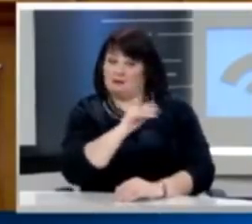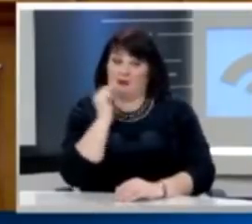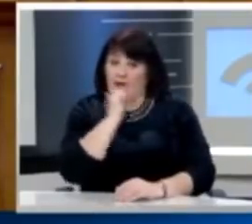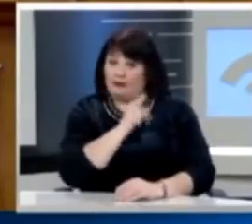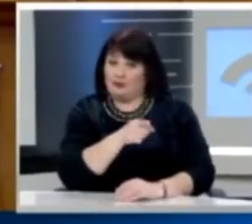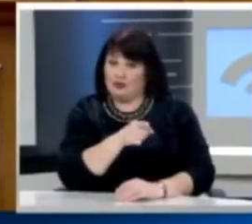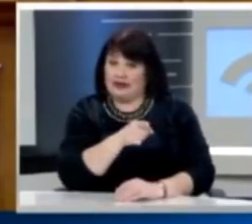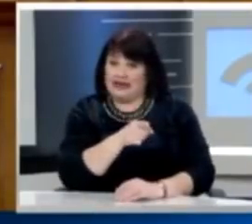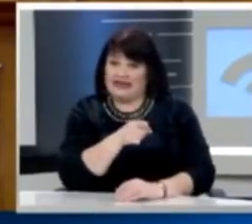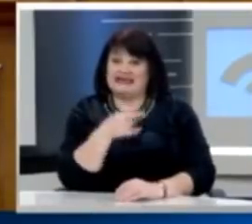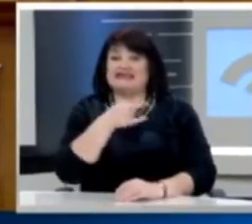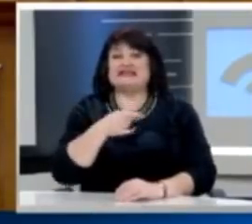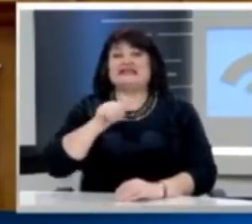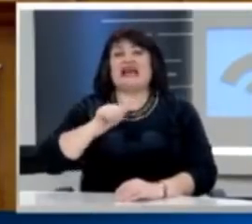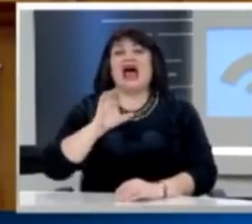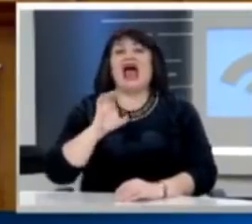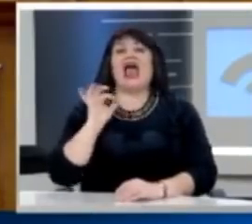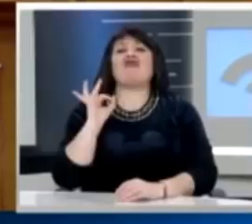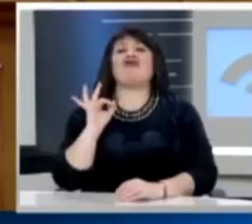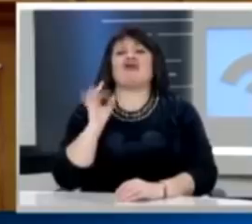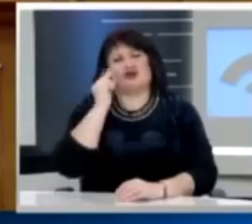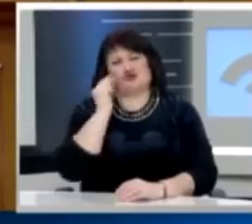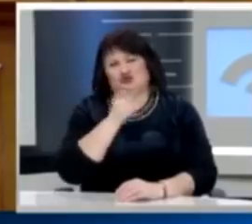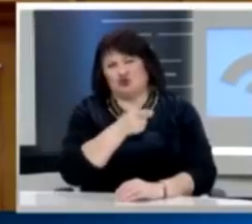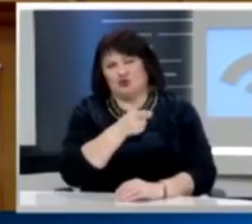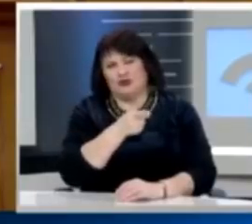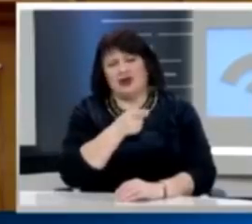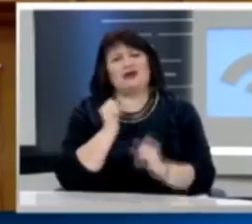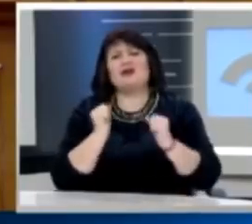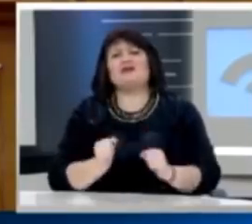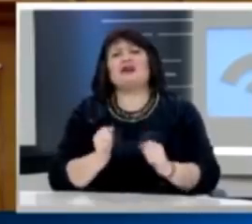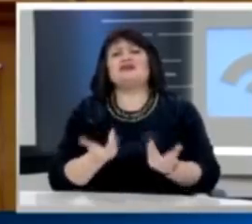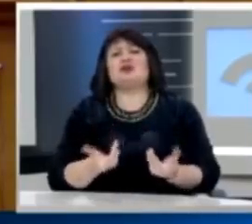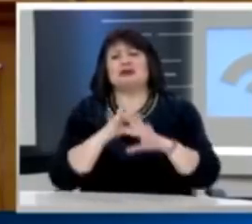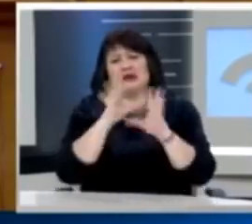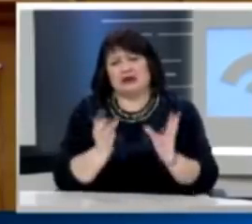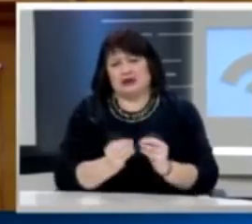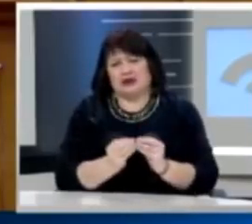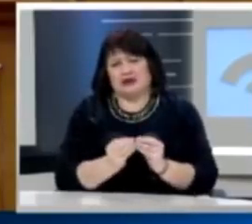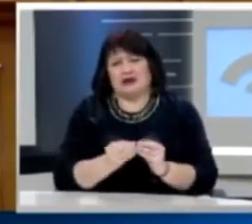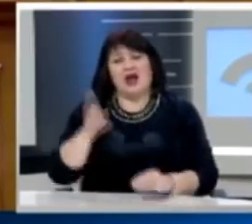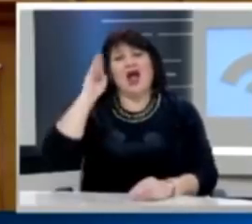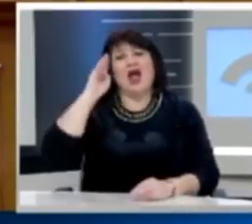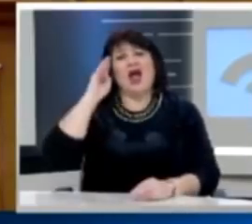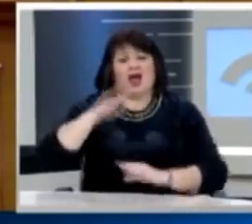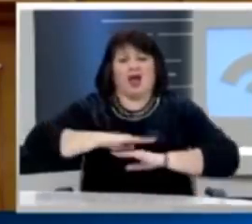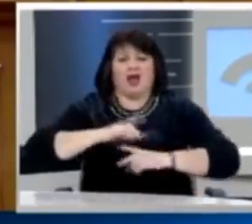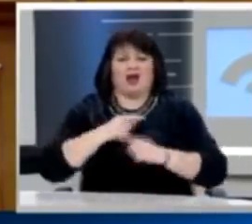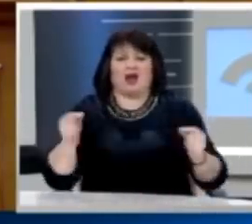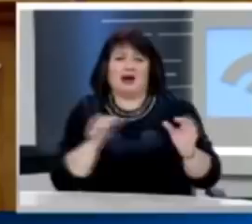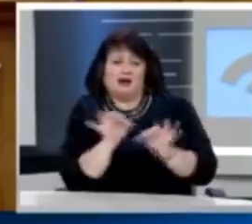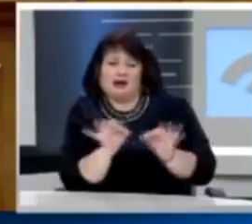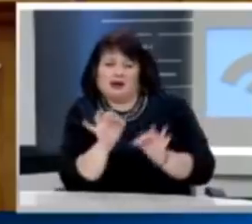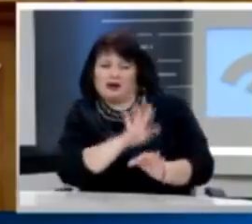κύριε Τσίπρα, με τον κύριο Ζάεφ, είναι μια βασική πλευρά των συνολικότερων αμερικανατοικών σχεδιασμών